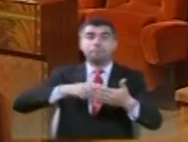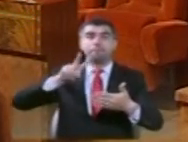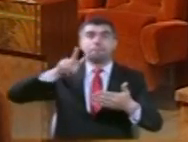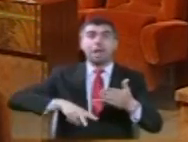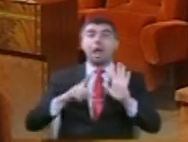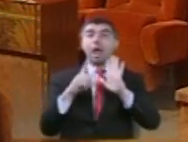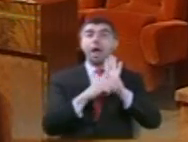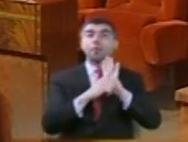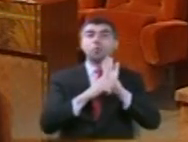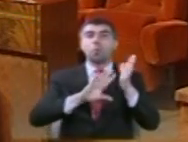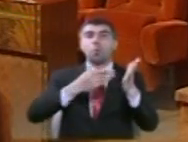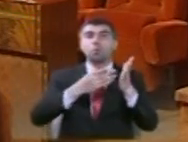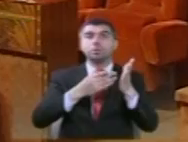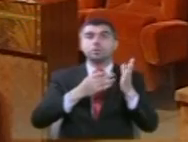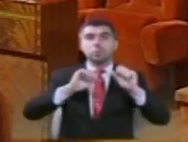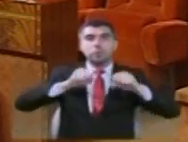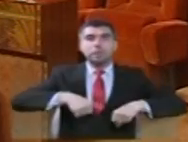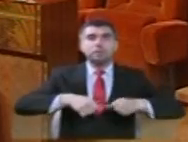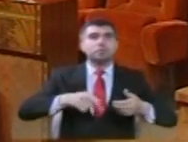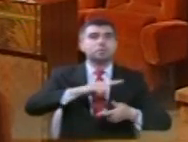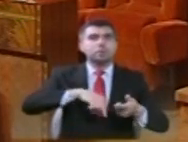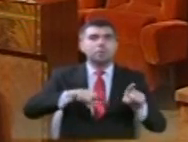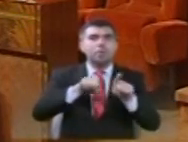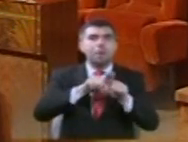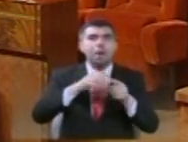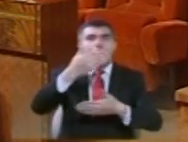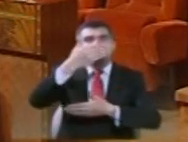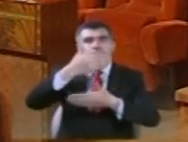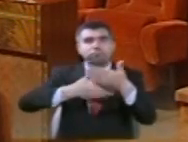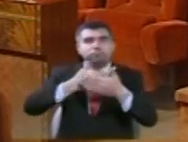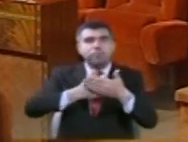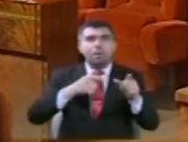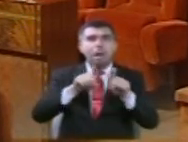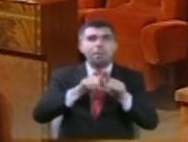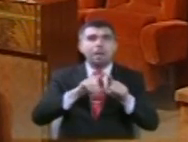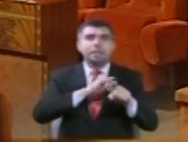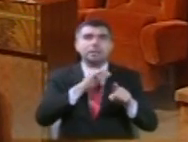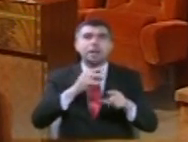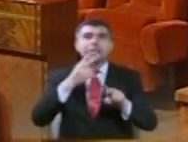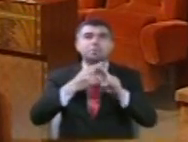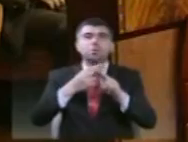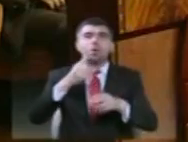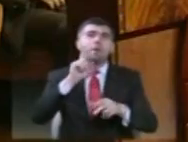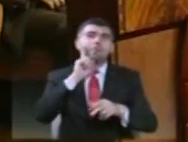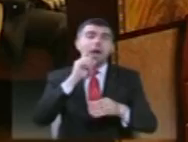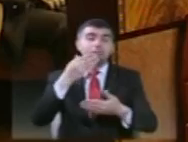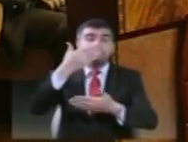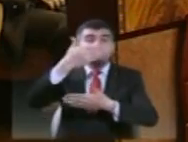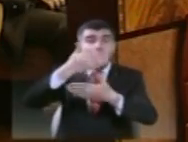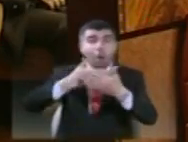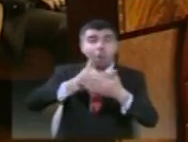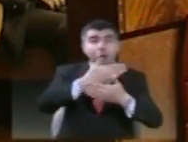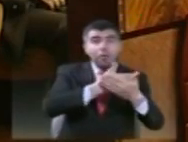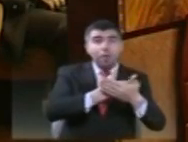ترتب آثارها بإلغاء أي لائحة لا تضم النساء، أيضا تنظيم حملات تحسيسية ودورات تكوينية،